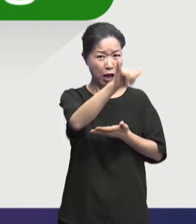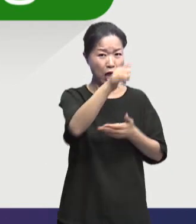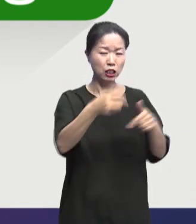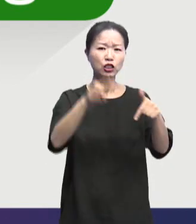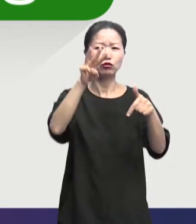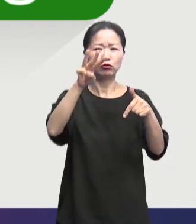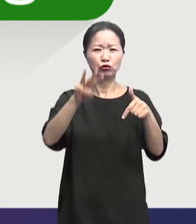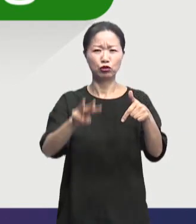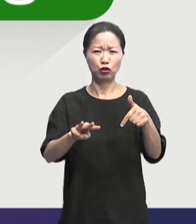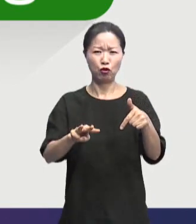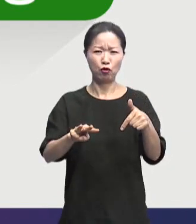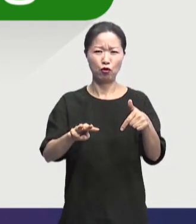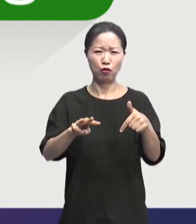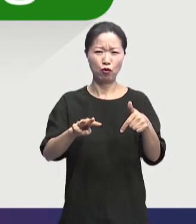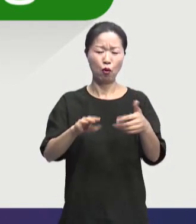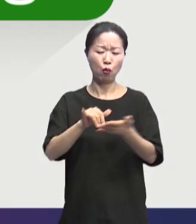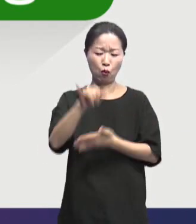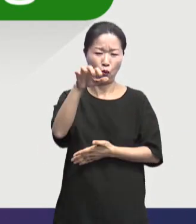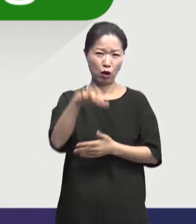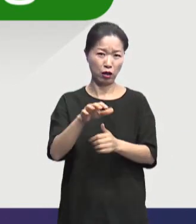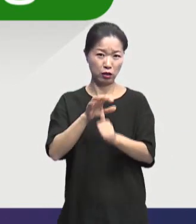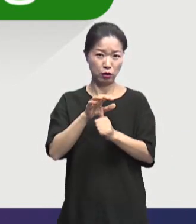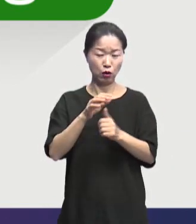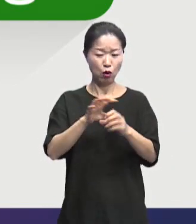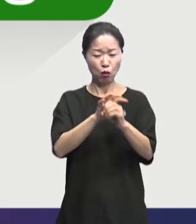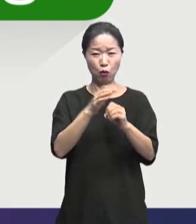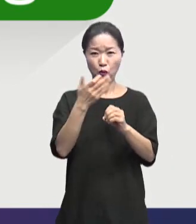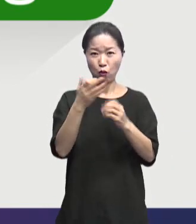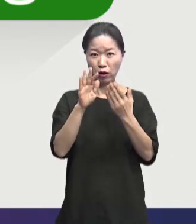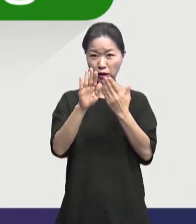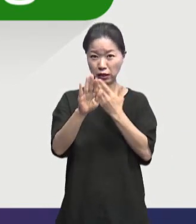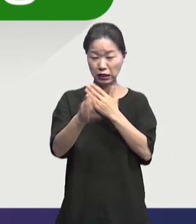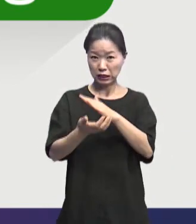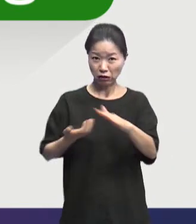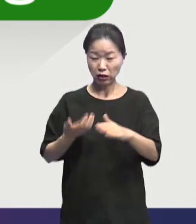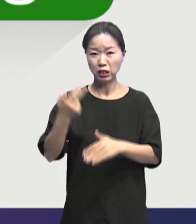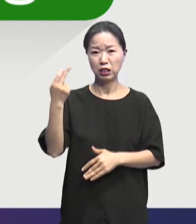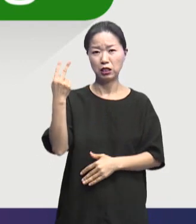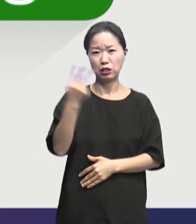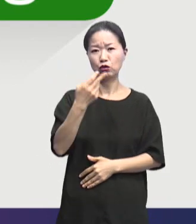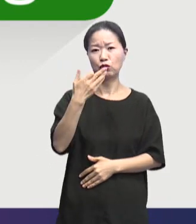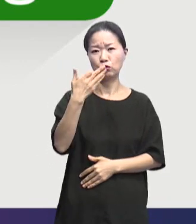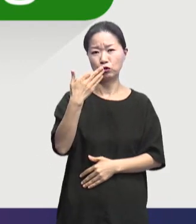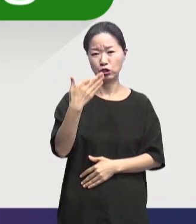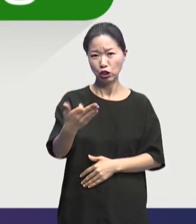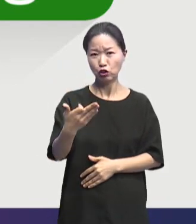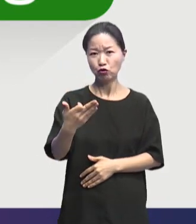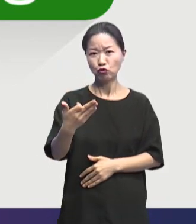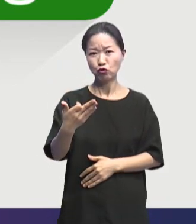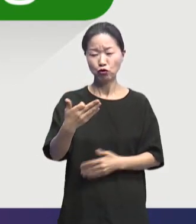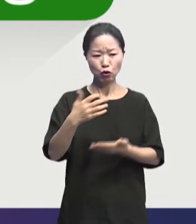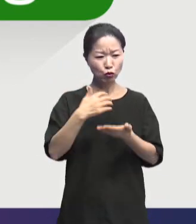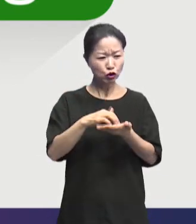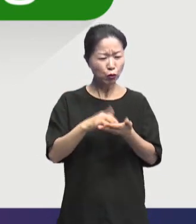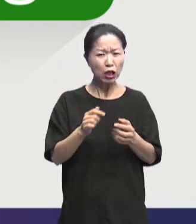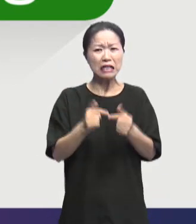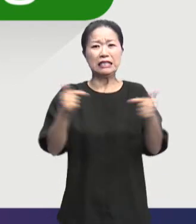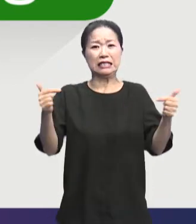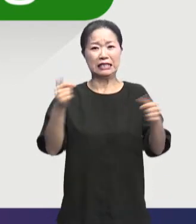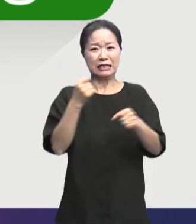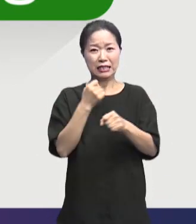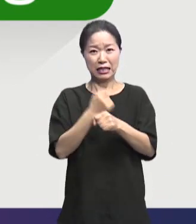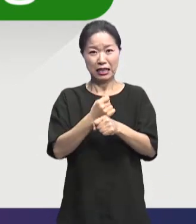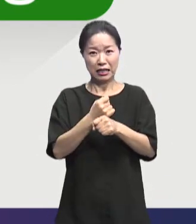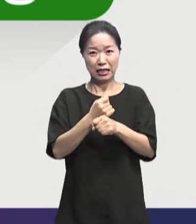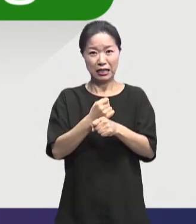인천공항을 이용할 것으로 예측되며 코로나19 팬데믹 이전인 2019년 실적을 넘어설 전망이라고 보도했습니다.